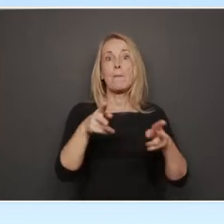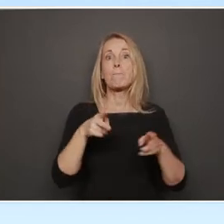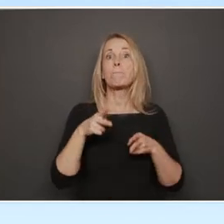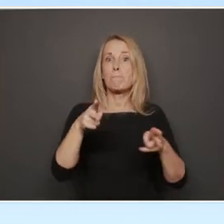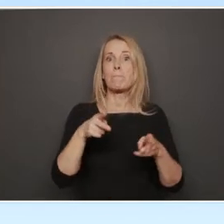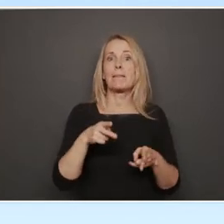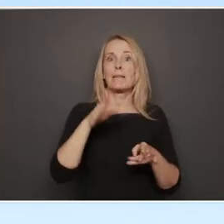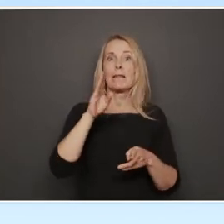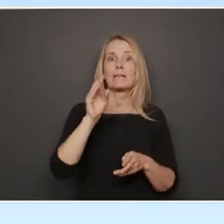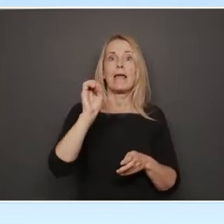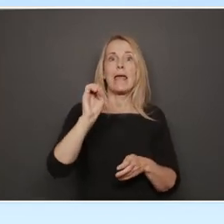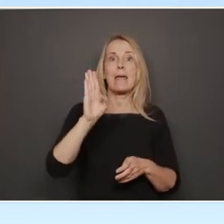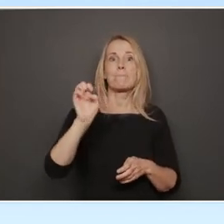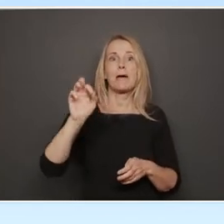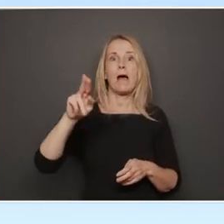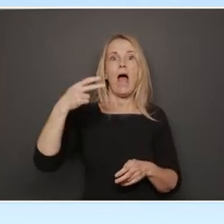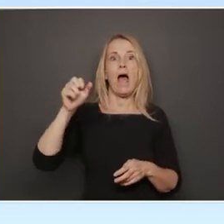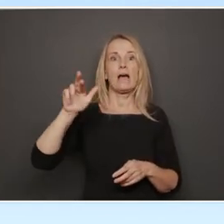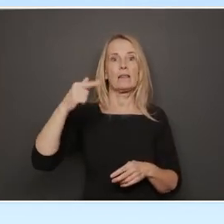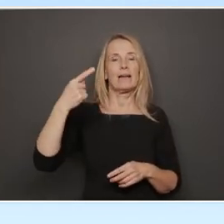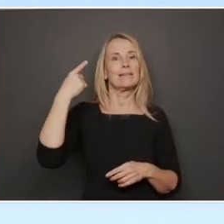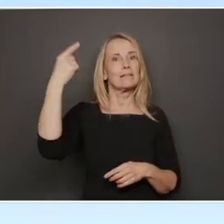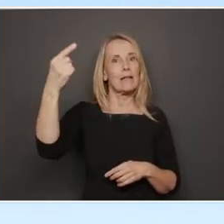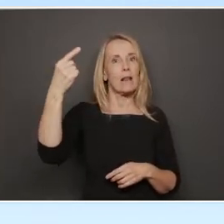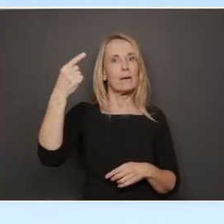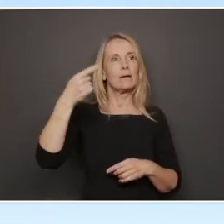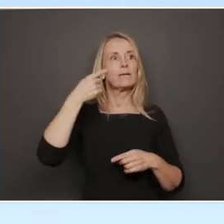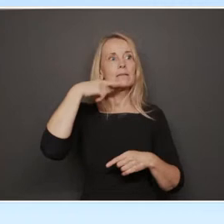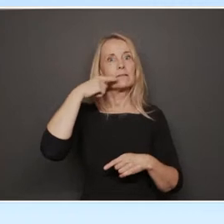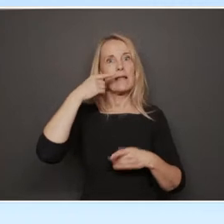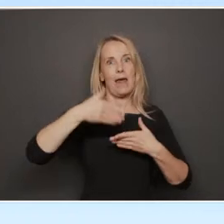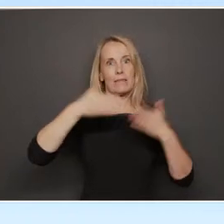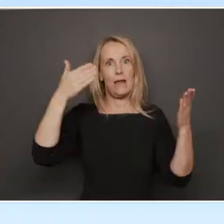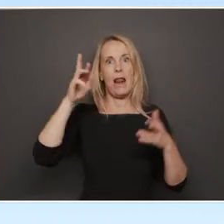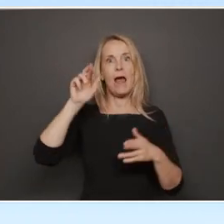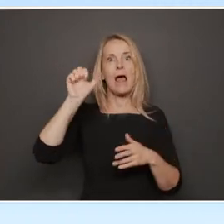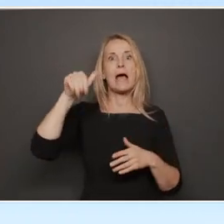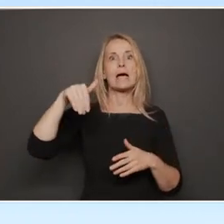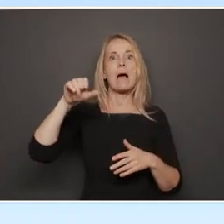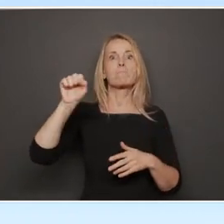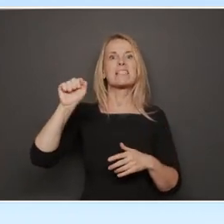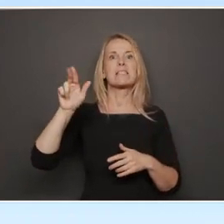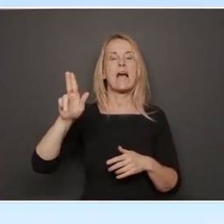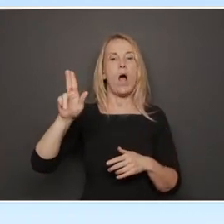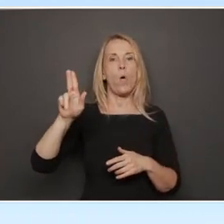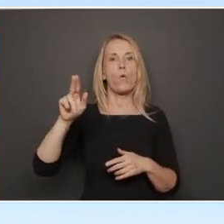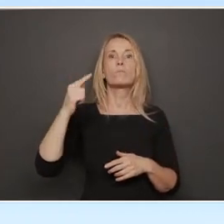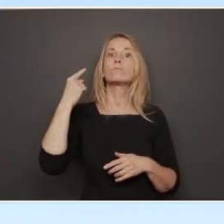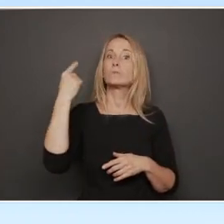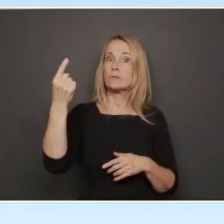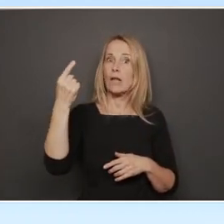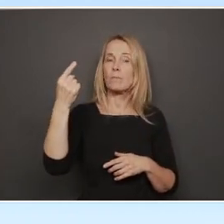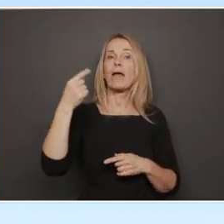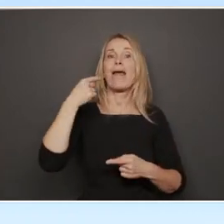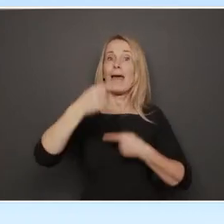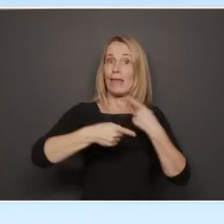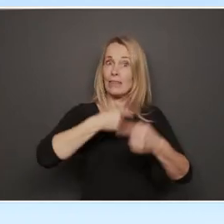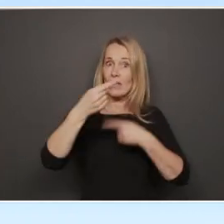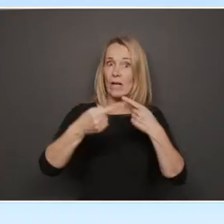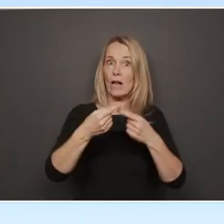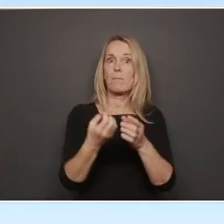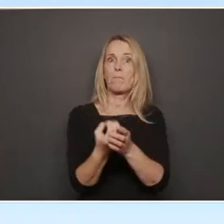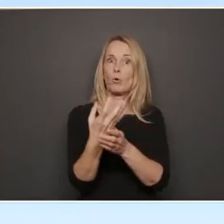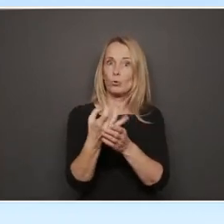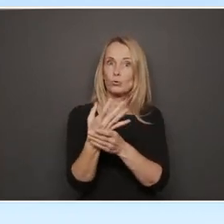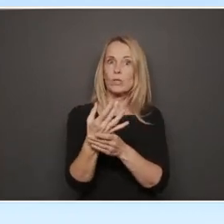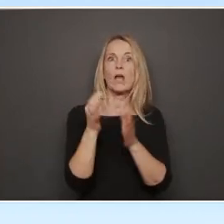Der Familienbetrieb in der Ramsau im Ziel ist in der Ramsau im Zillertal angesiedelt und entwickelt und produziert